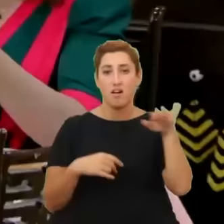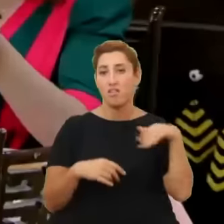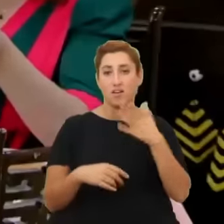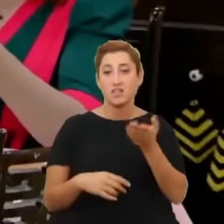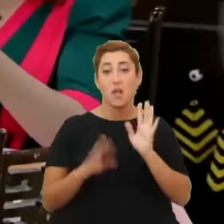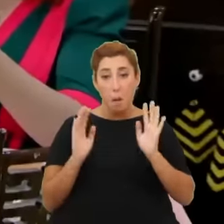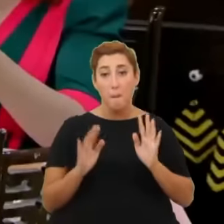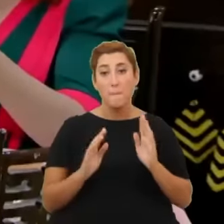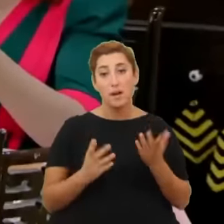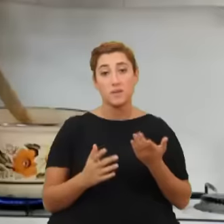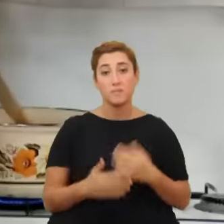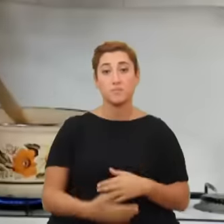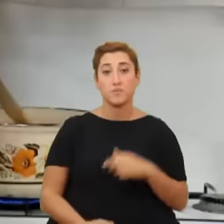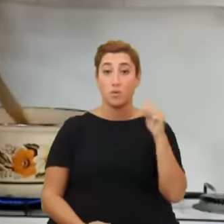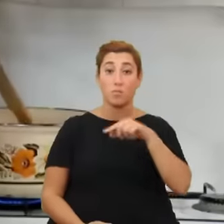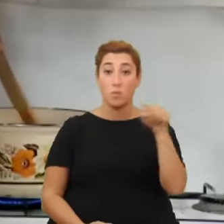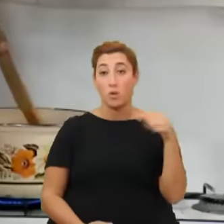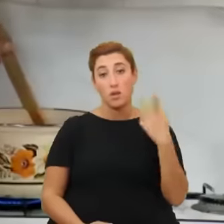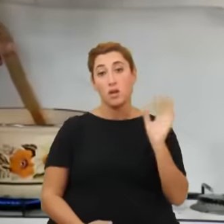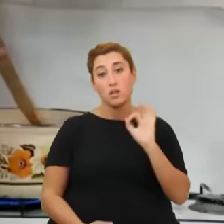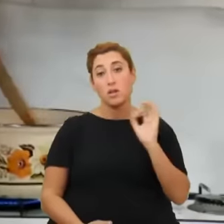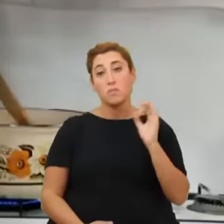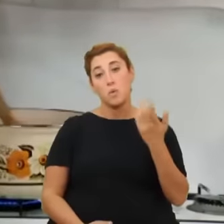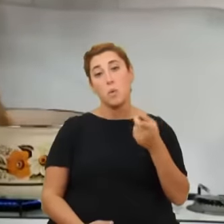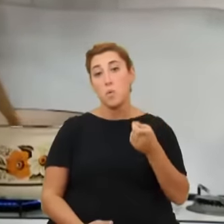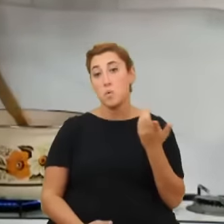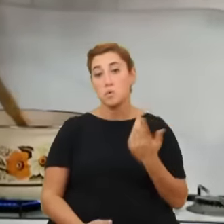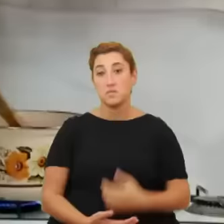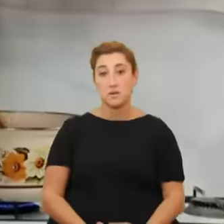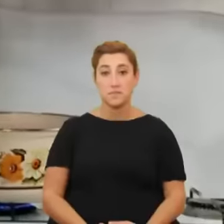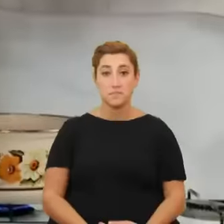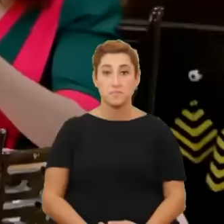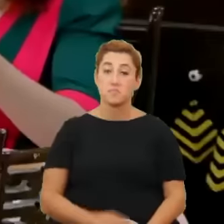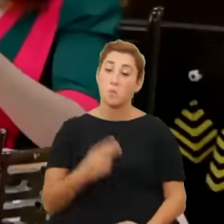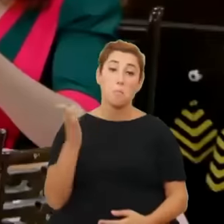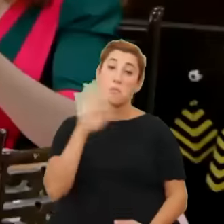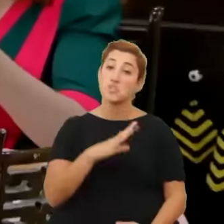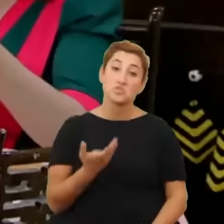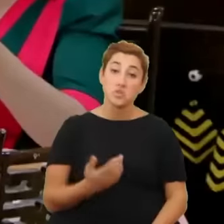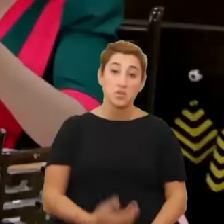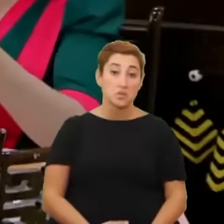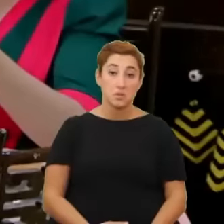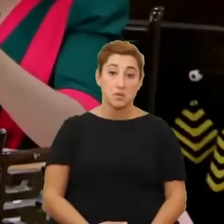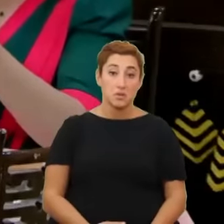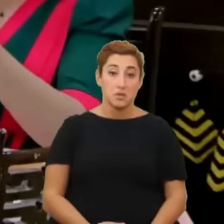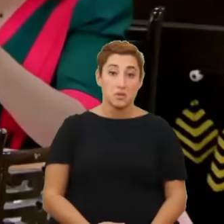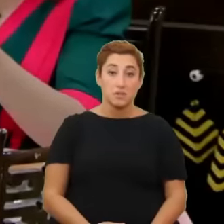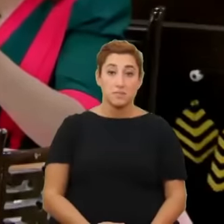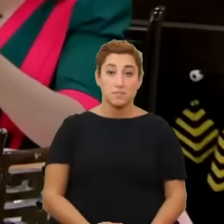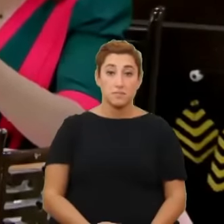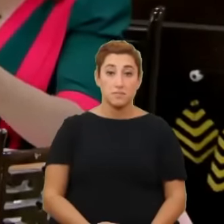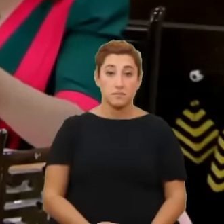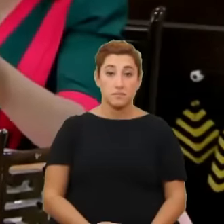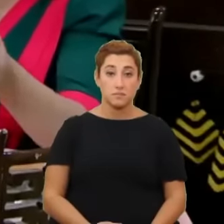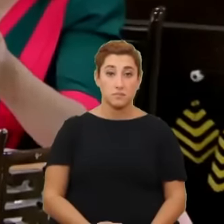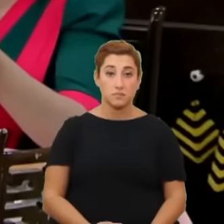ortasın falan ama... Öyle şeyliyse tabii, havalıysa o da başka tabii. Birden bozularak Nazlı'ya baktı ama